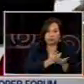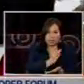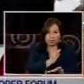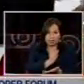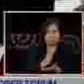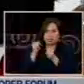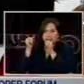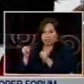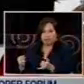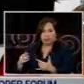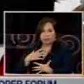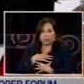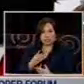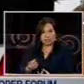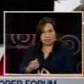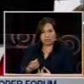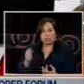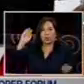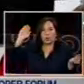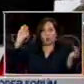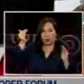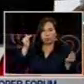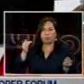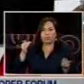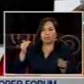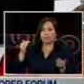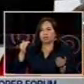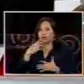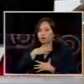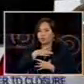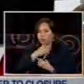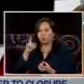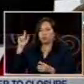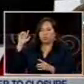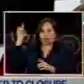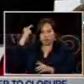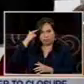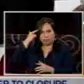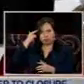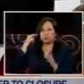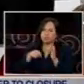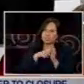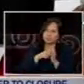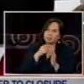as against the higher interests of the state. Minsan po, o kadalasan, hindi po madaling sagutin